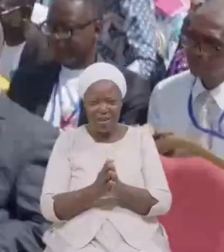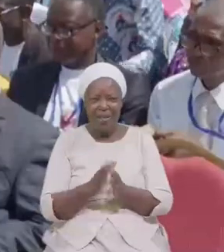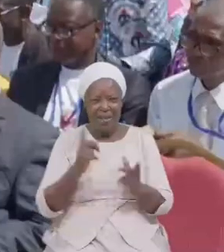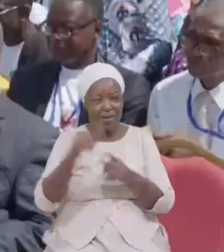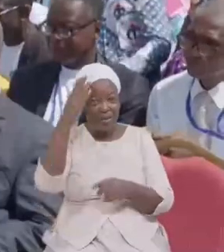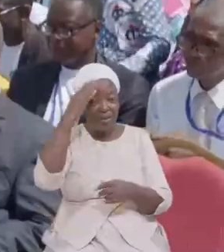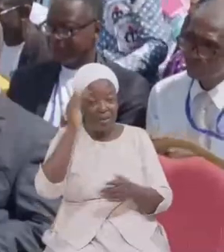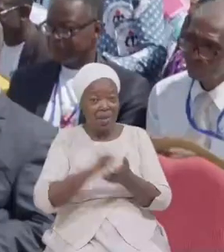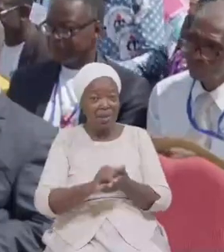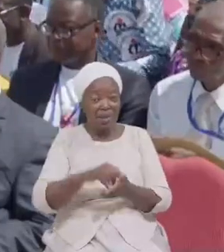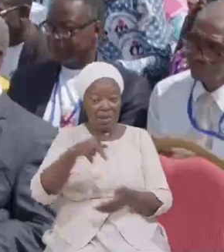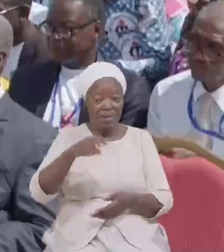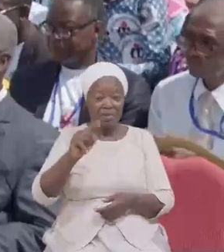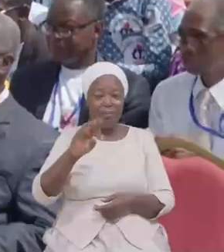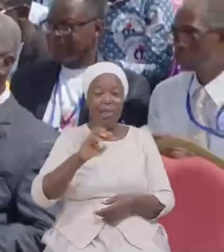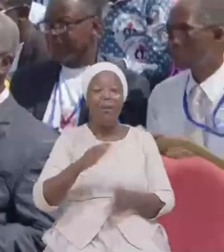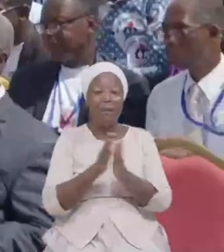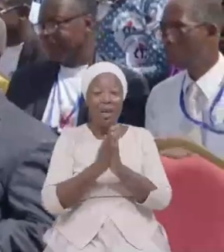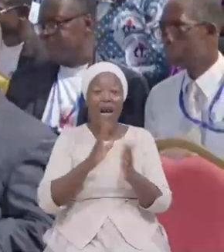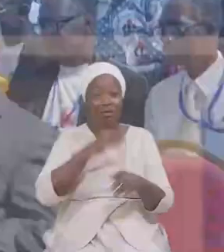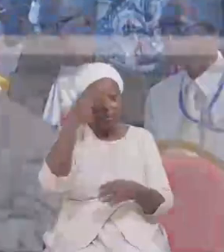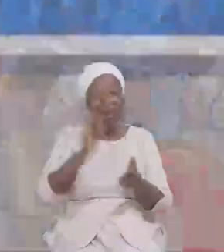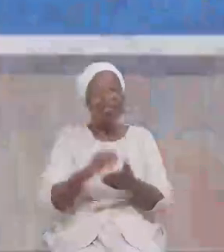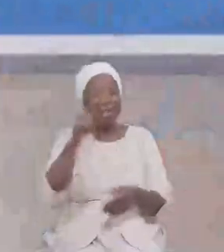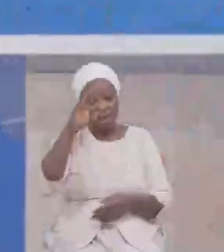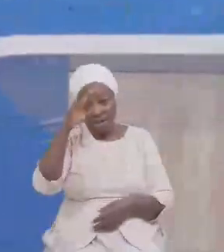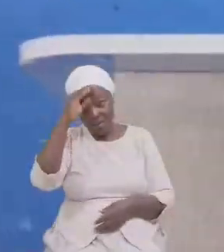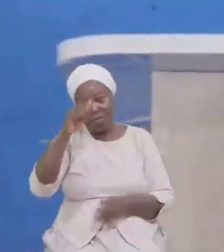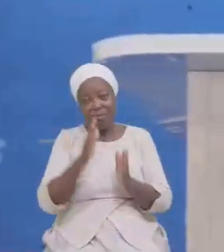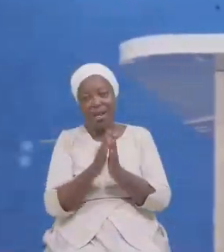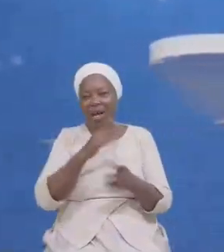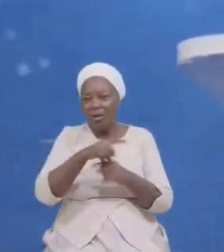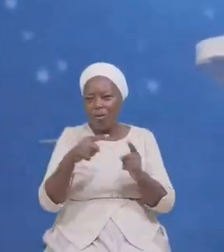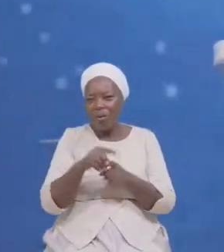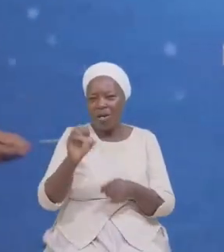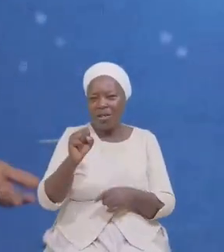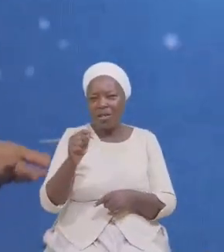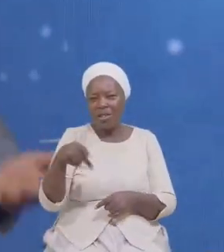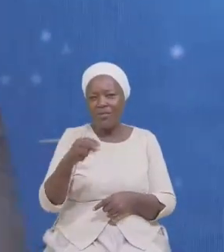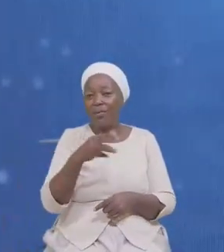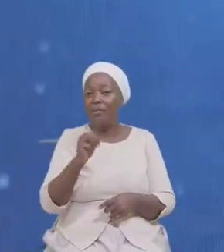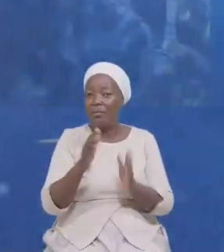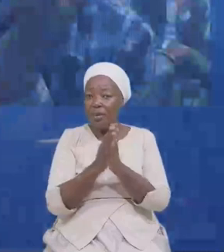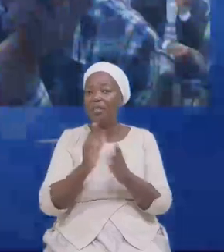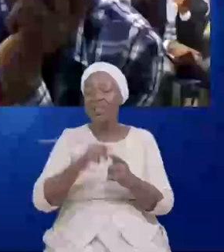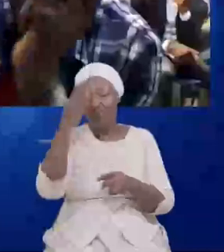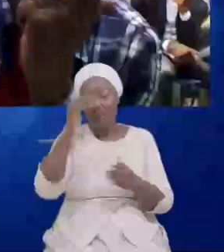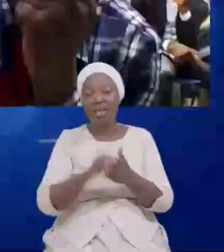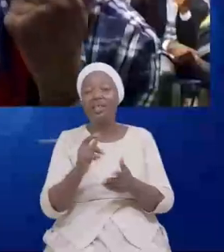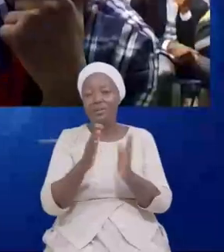Pierre a prêché. Quand Jean a prié, on a enregistré qu'il a prié. Quand Étienne a prié, quand Philippe a prié, on a dit que Philippe a prié.